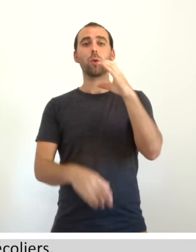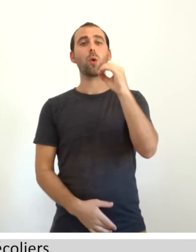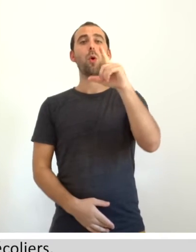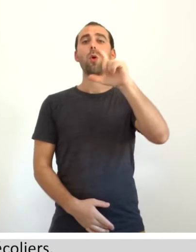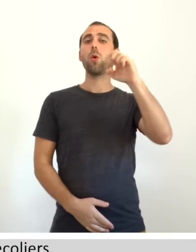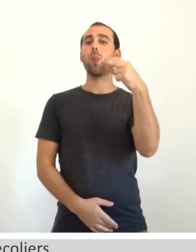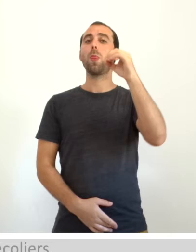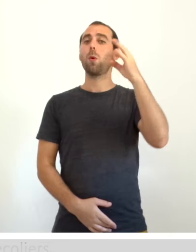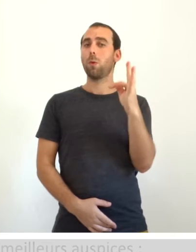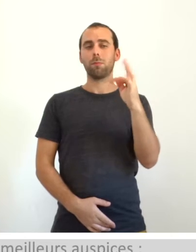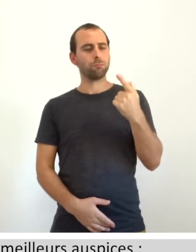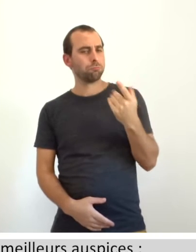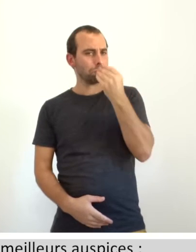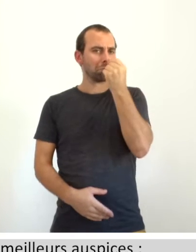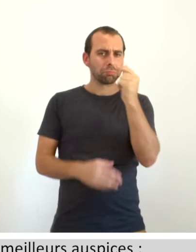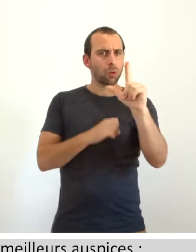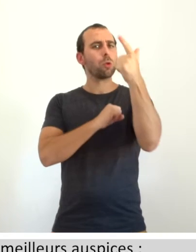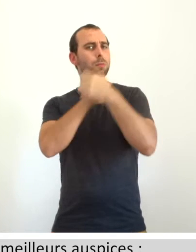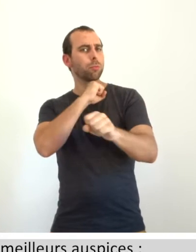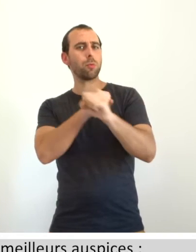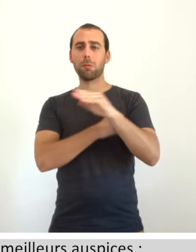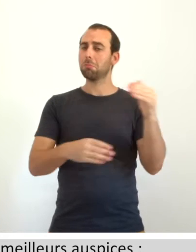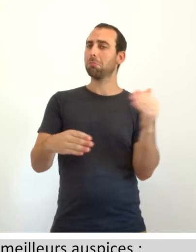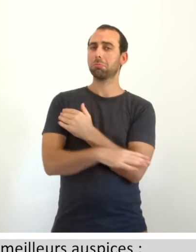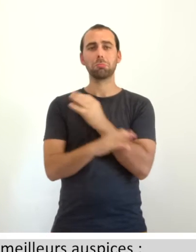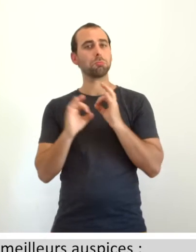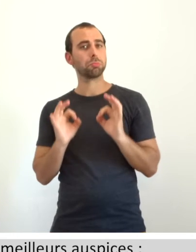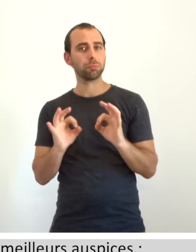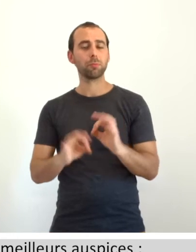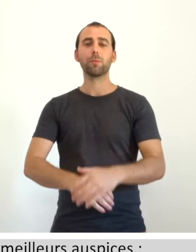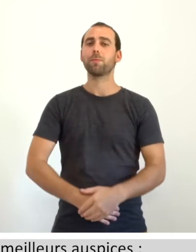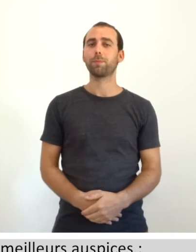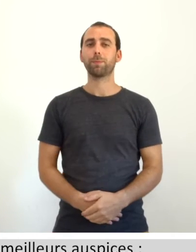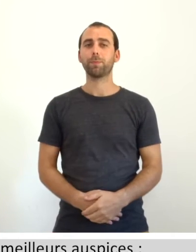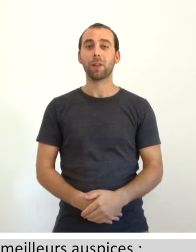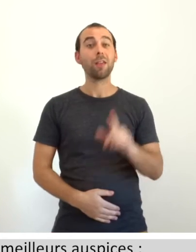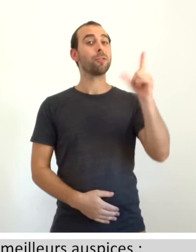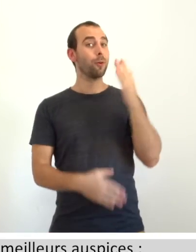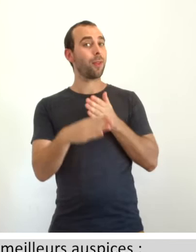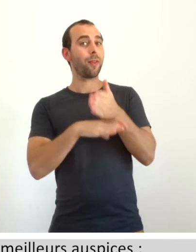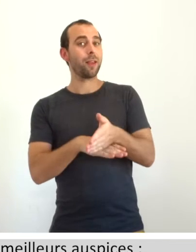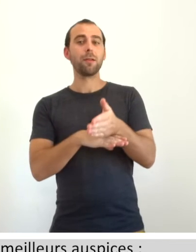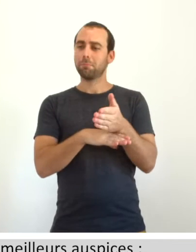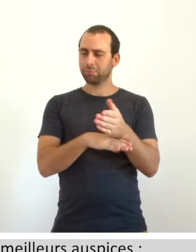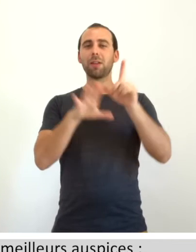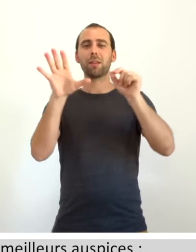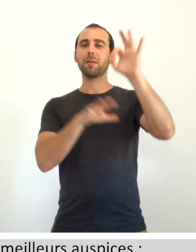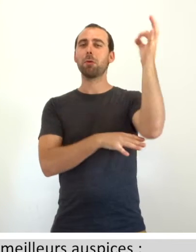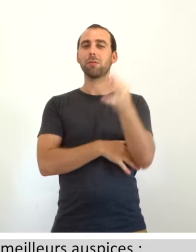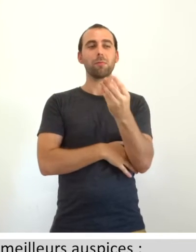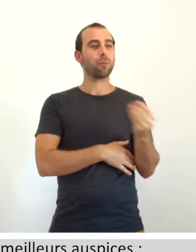Isabelle Collenot, cette deuxième semaine se passe sous les meilleurs auspices. Pour cette seconde rentrée, nous